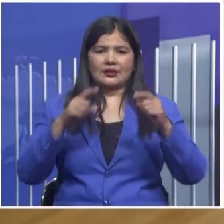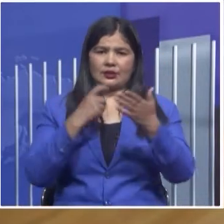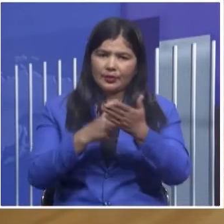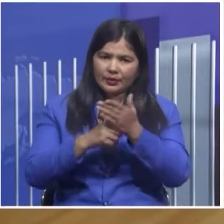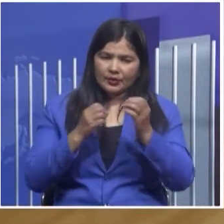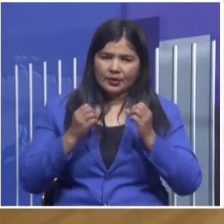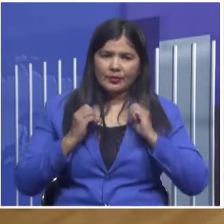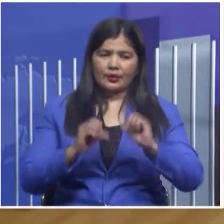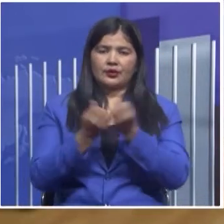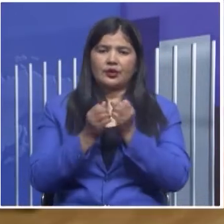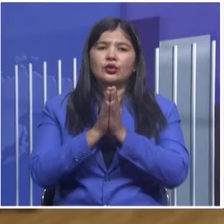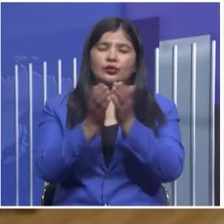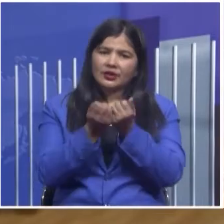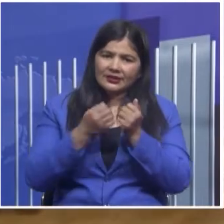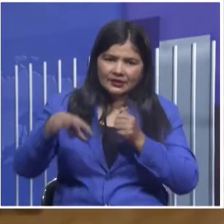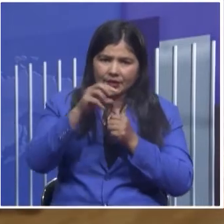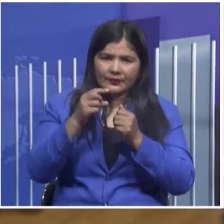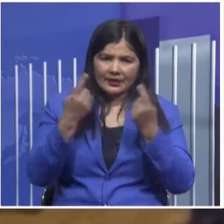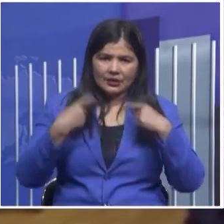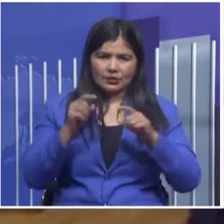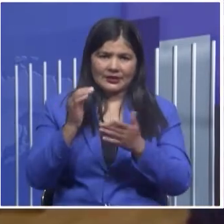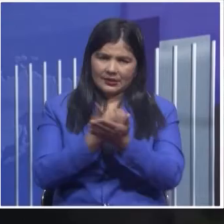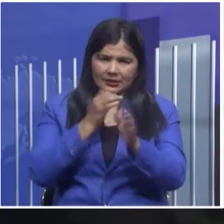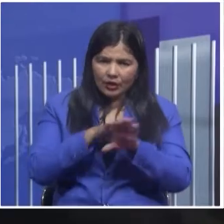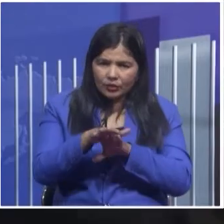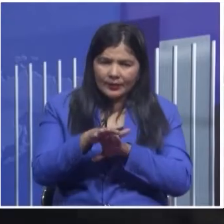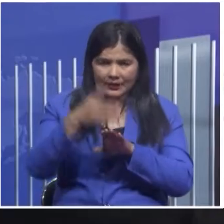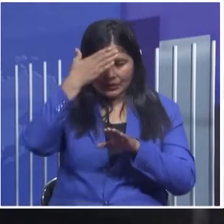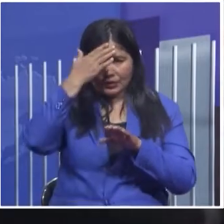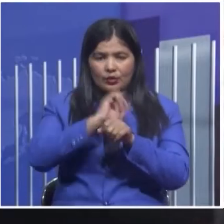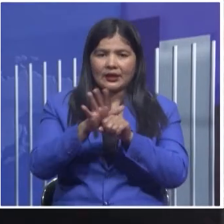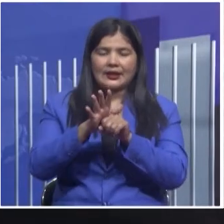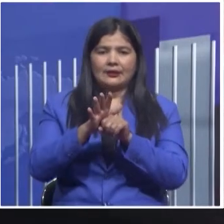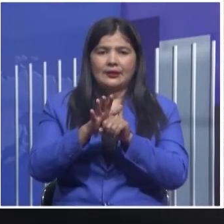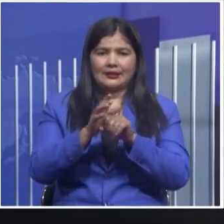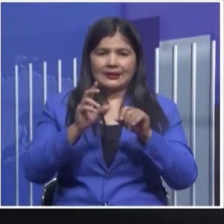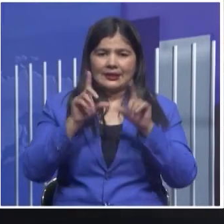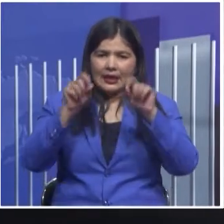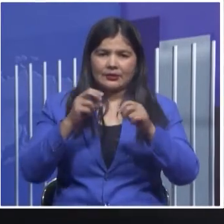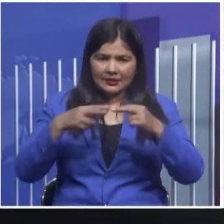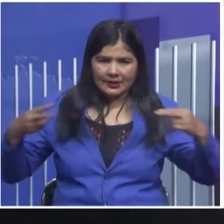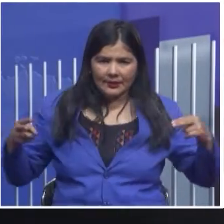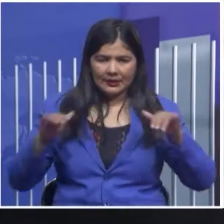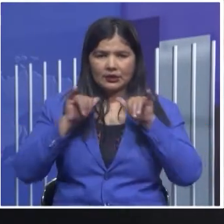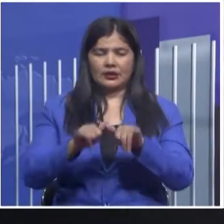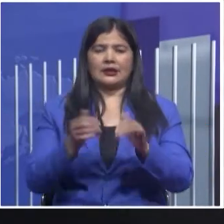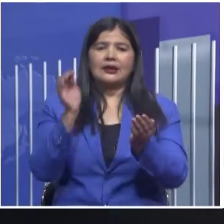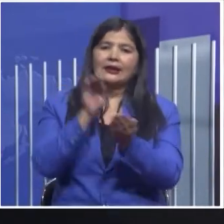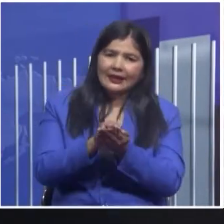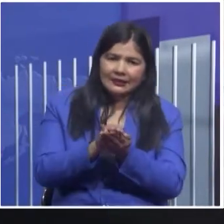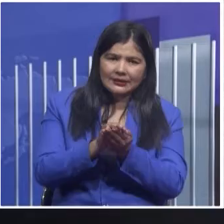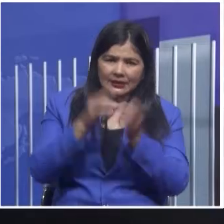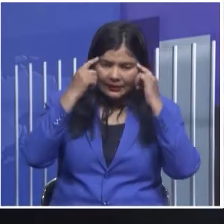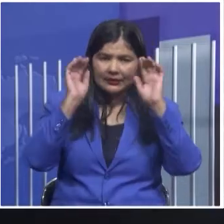गर्न आग्रह गर्नुका साथै सबै स्वास्थ्य संस्थाहरूमा कोरोनाका बिमारीलाई चाहिने आवश्यक सामग्री तयारी अवस्थामा राख्न